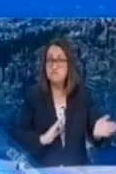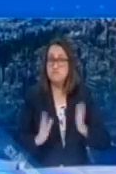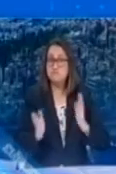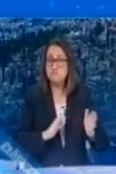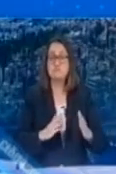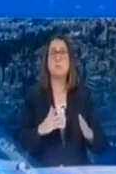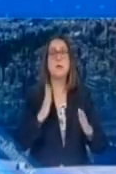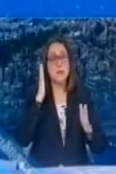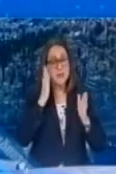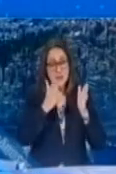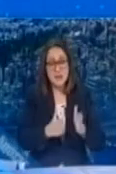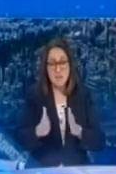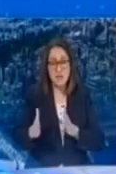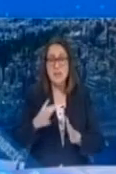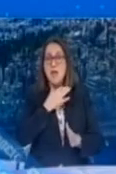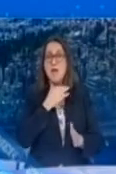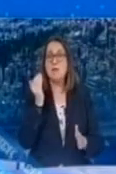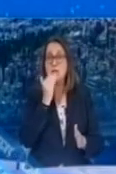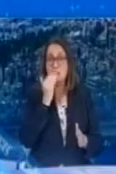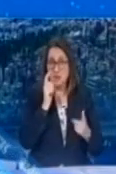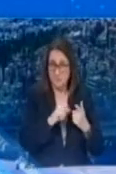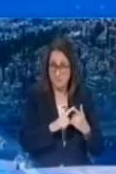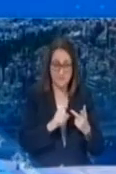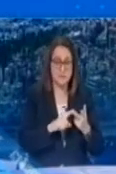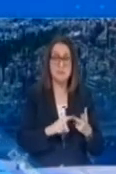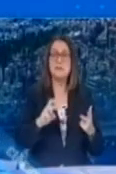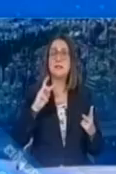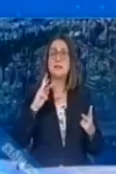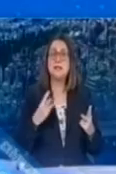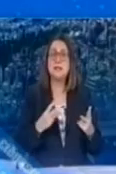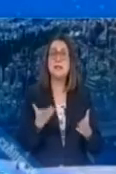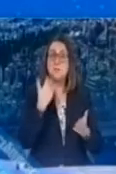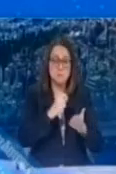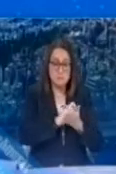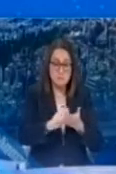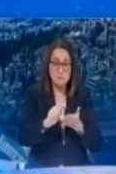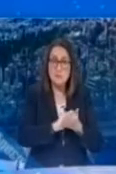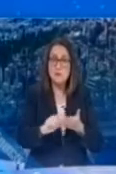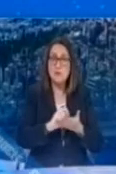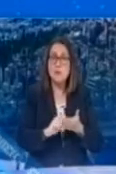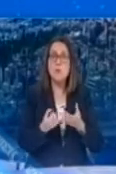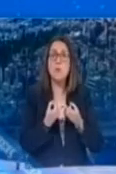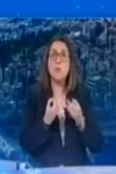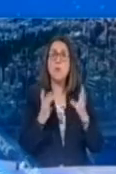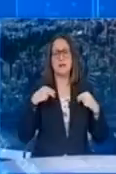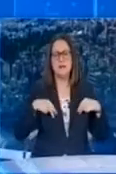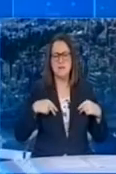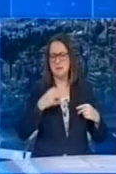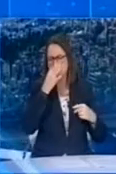αποτελεί απόδειξη και ομολογία της αποτυχίας της κυβέρνησης στη διαχείριση της υγειονομικής κρίσης.